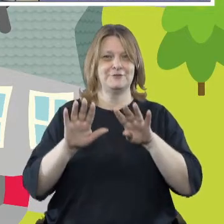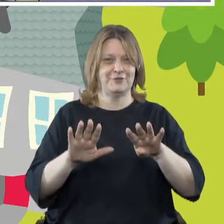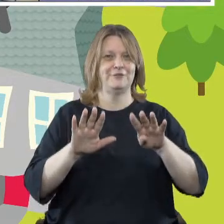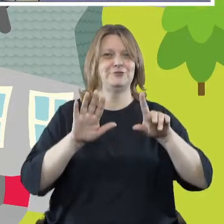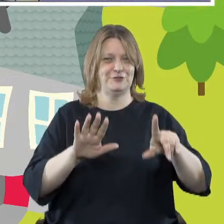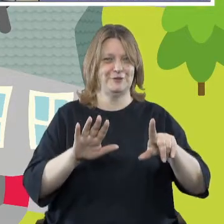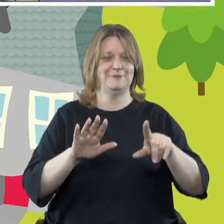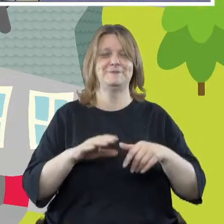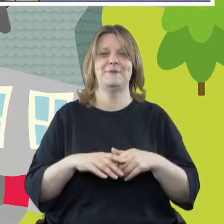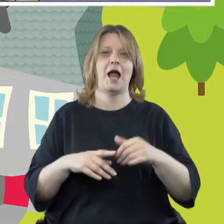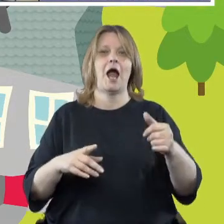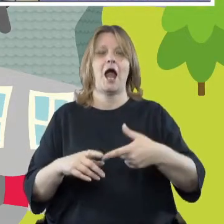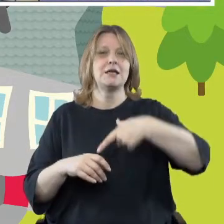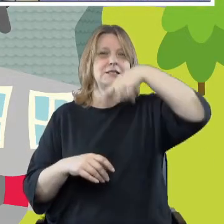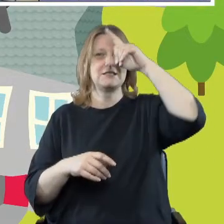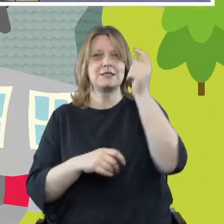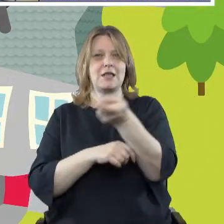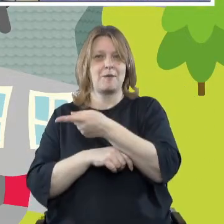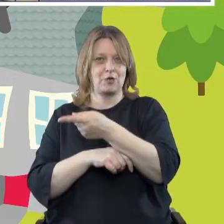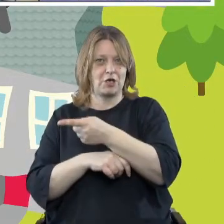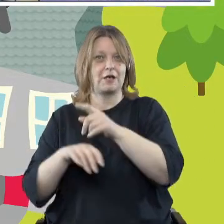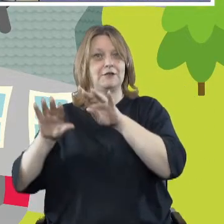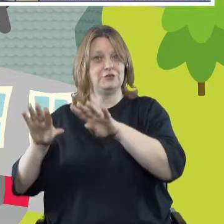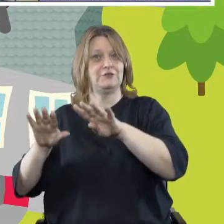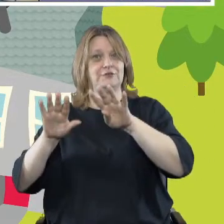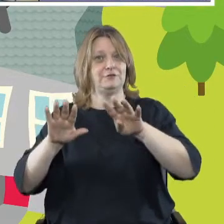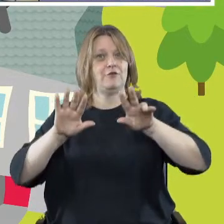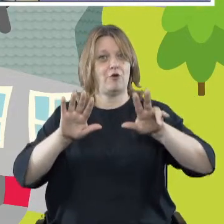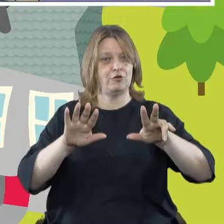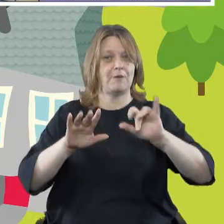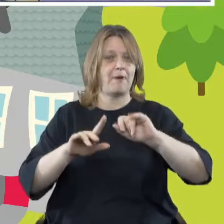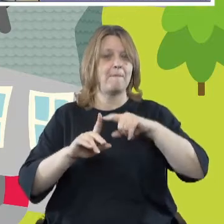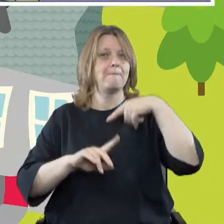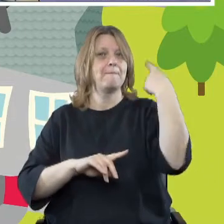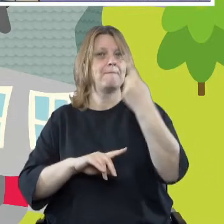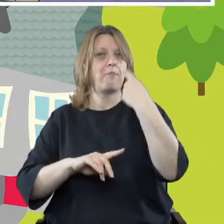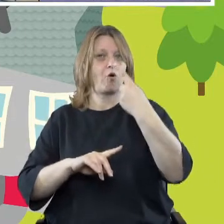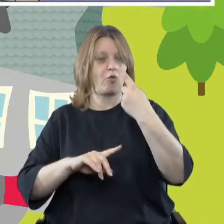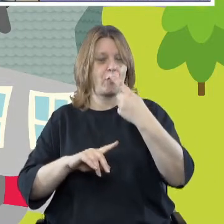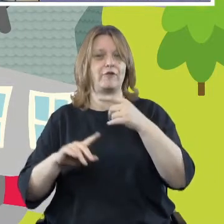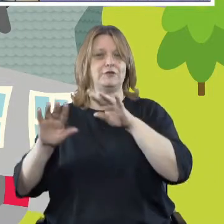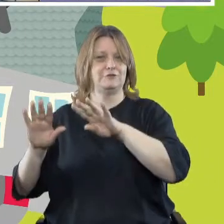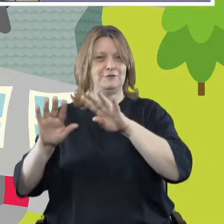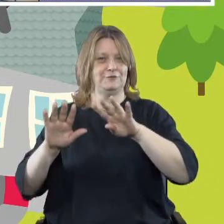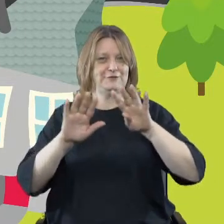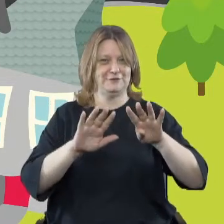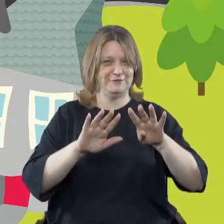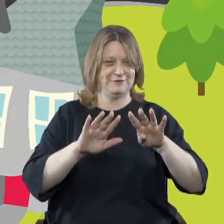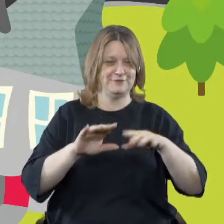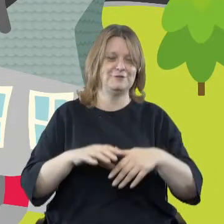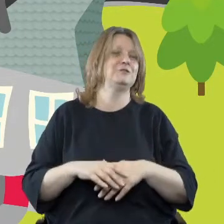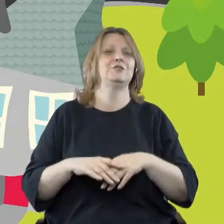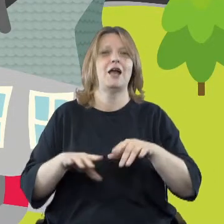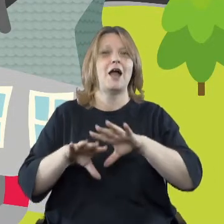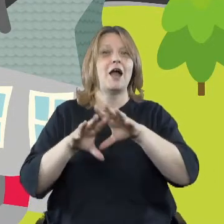997. Straż pożarna 998, a pogotowie ratunkowe 999. Więc